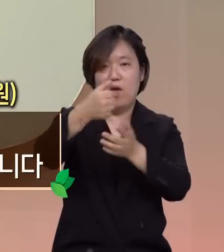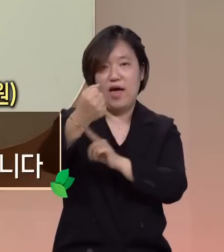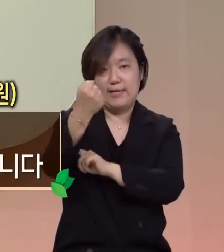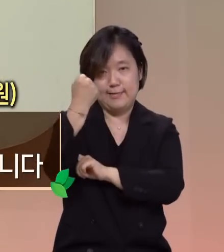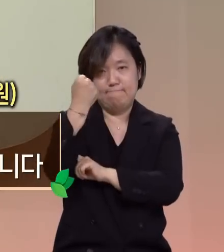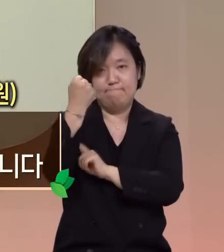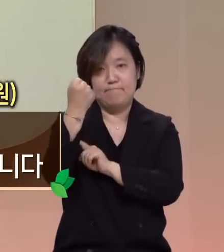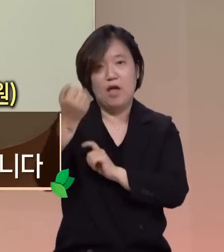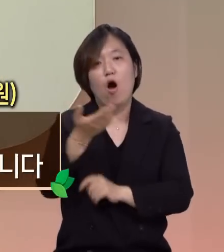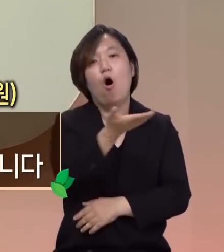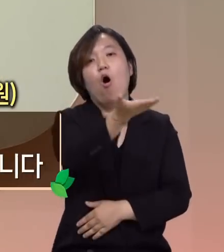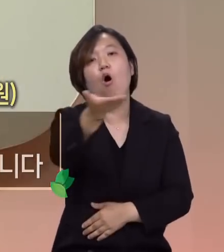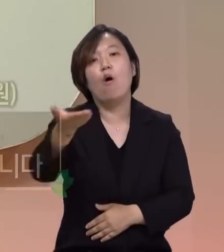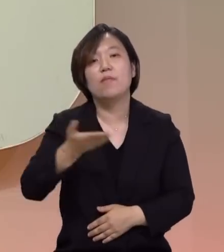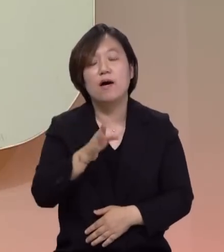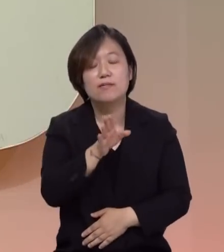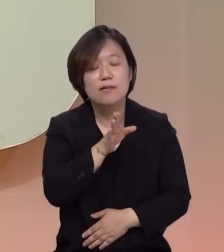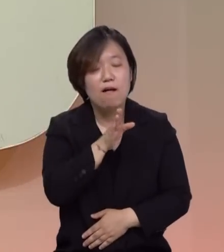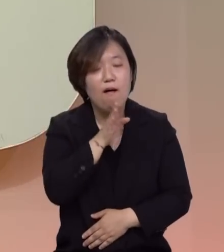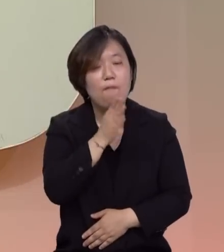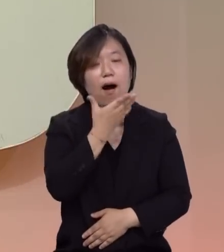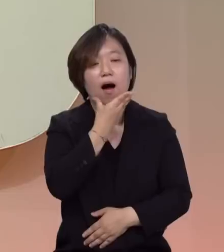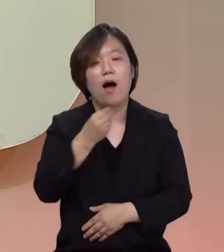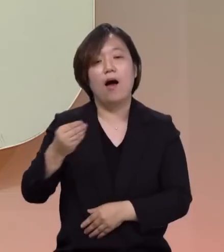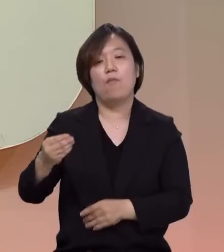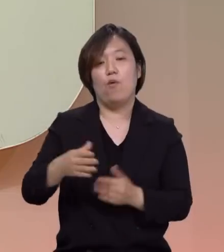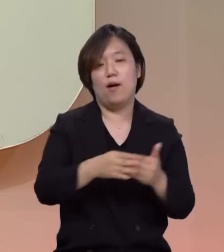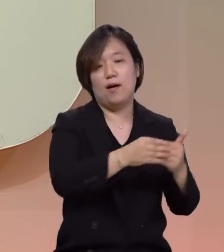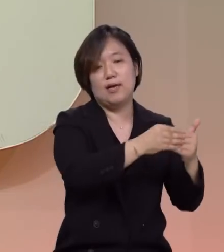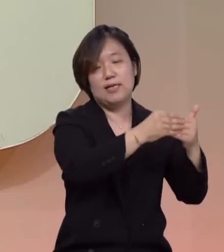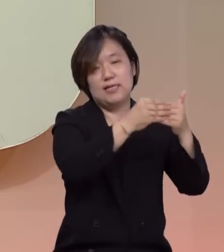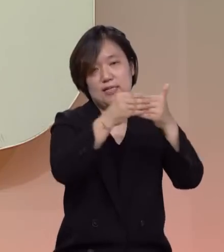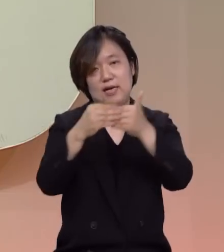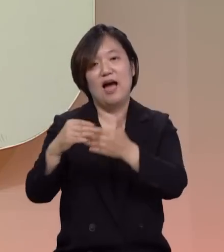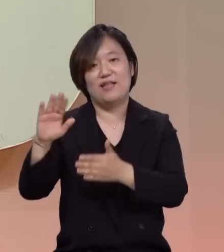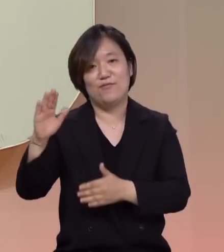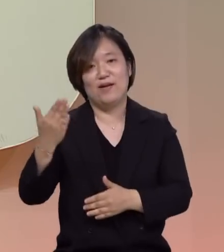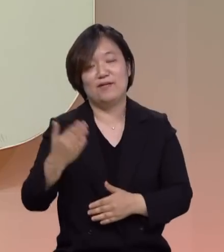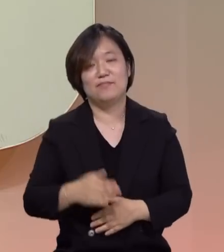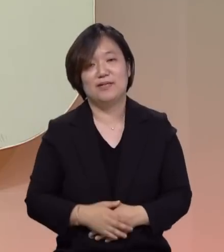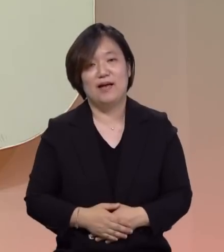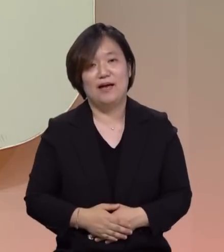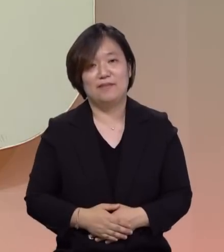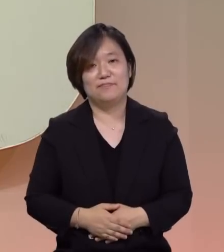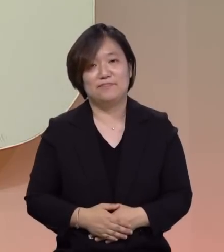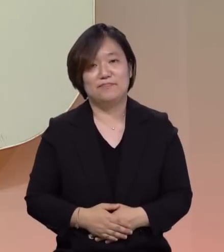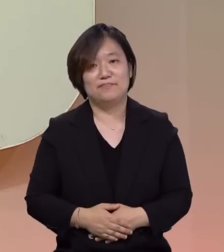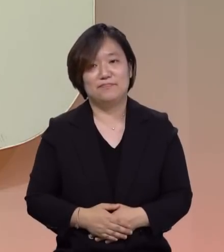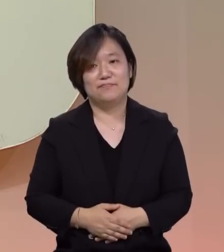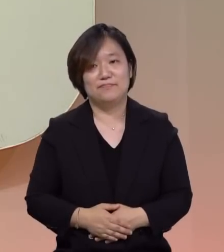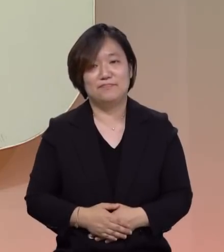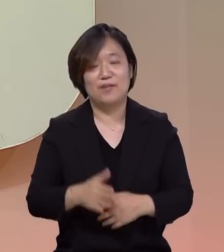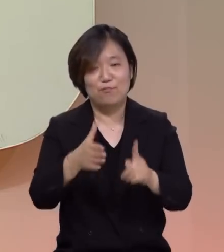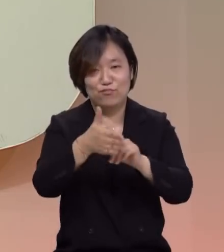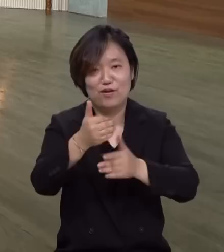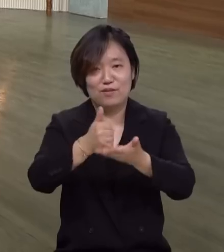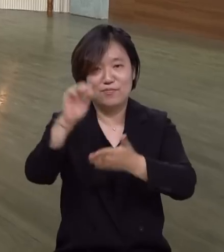여러분들을 진정한 행복의 길로 이끌어 줄 것입니다 여기서 마치겠습니다